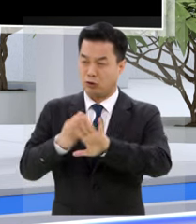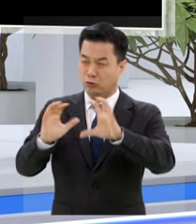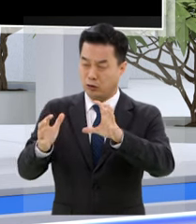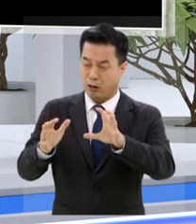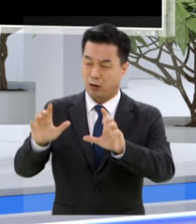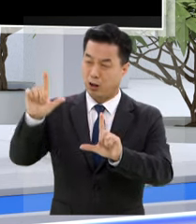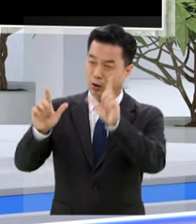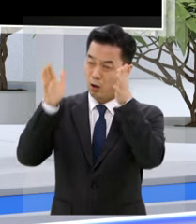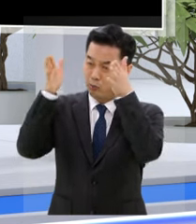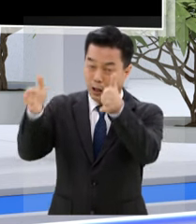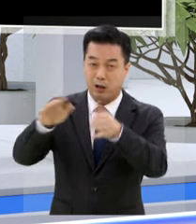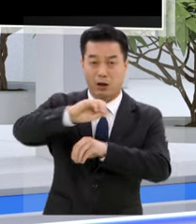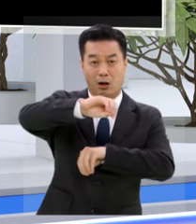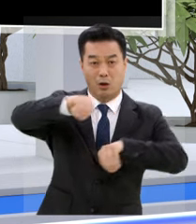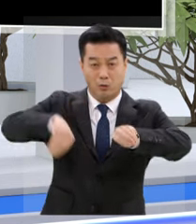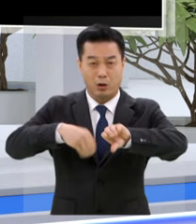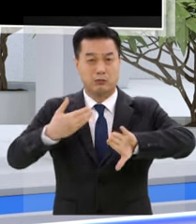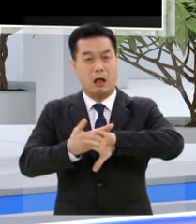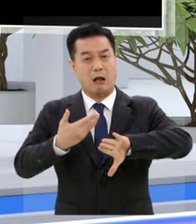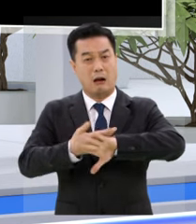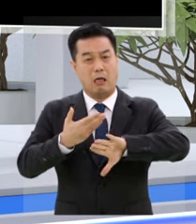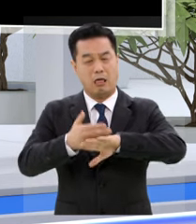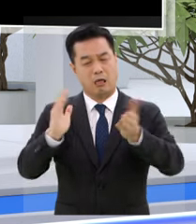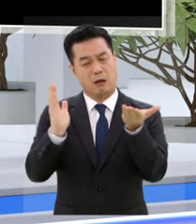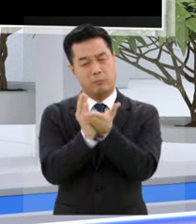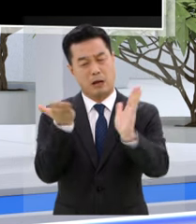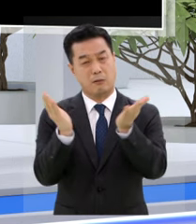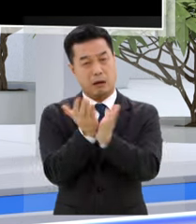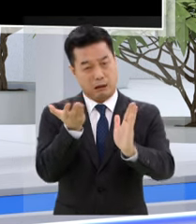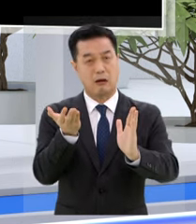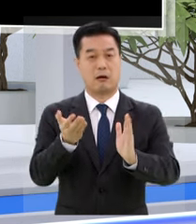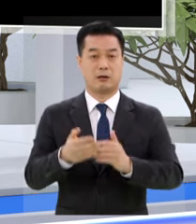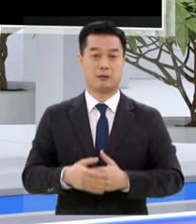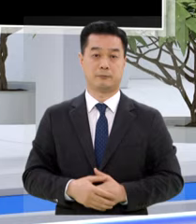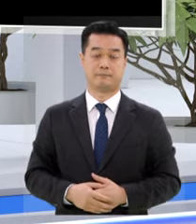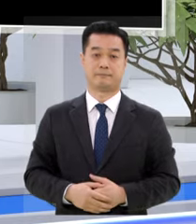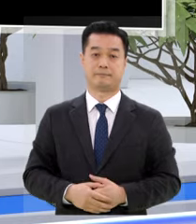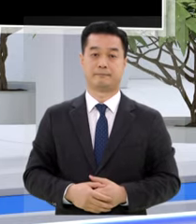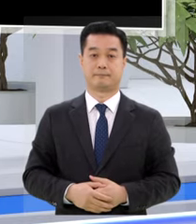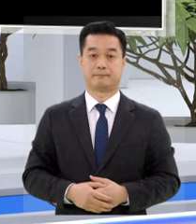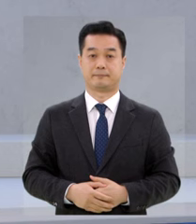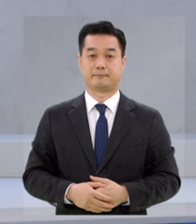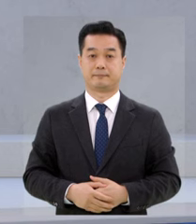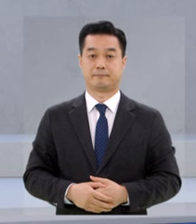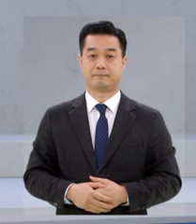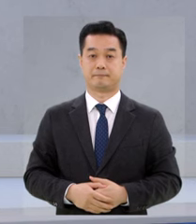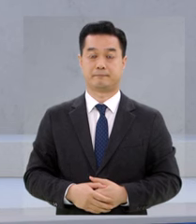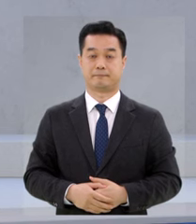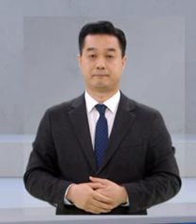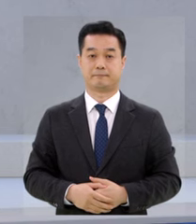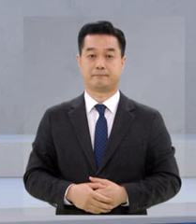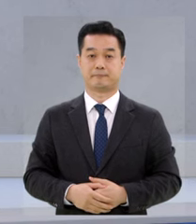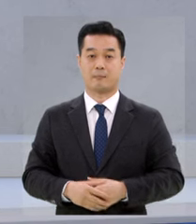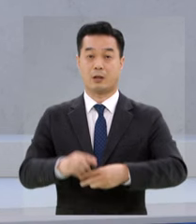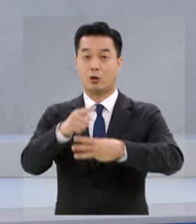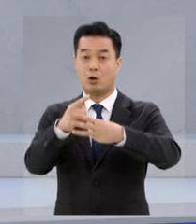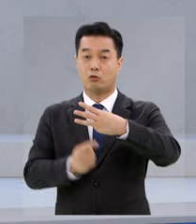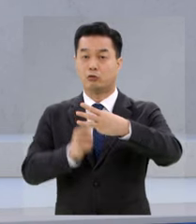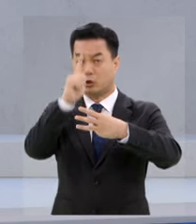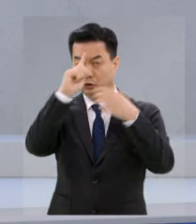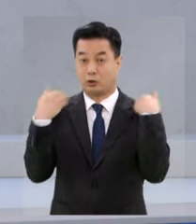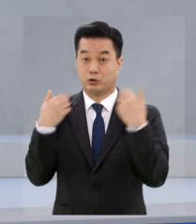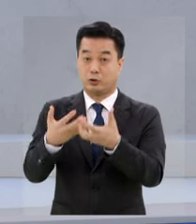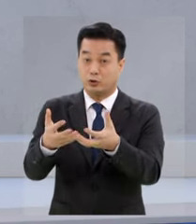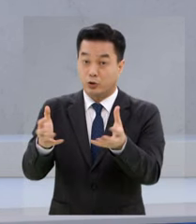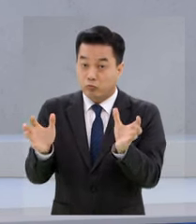재생에너지에 적극 투자하고 있는 현실과 저 반대로 가는 정책입니다 윤성열